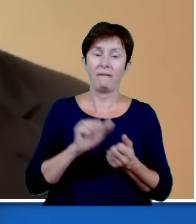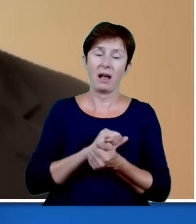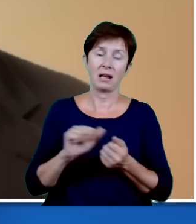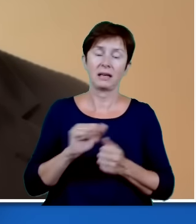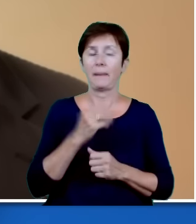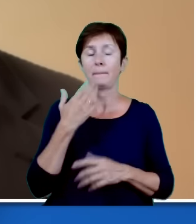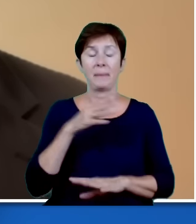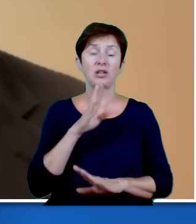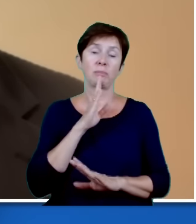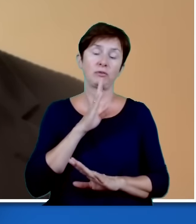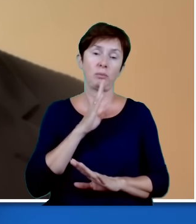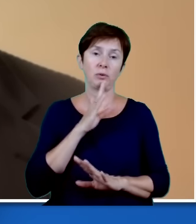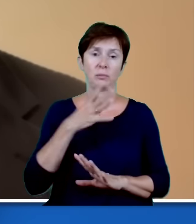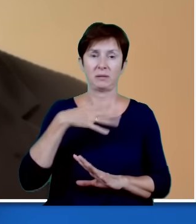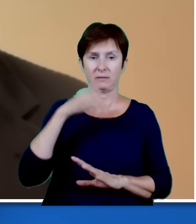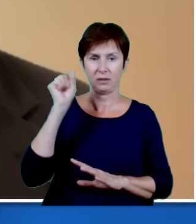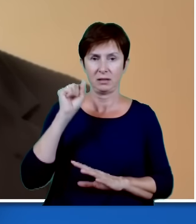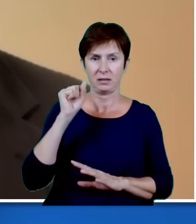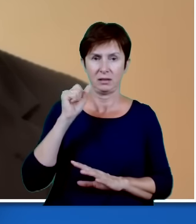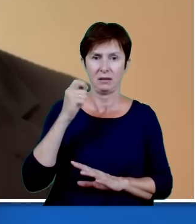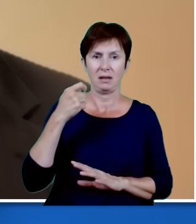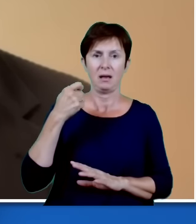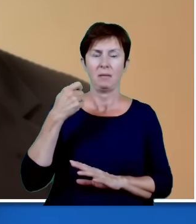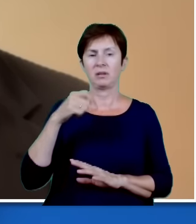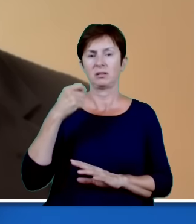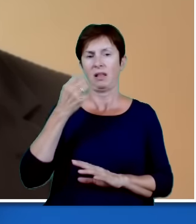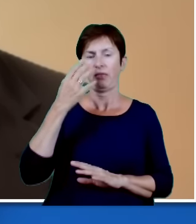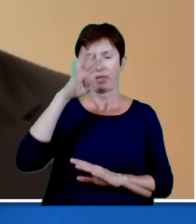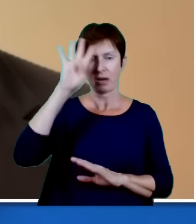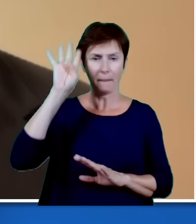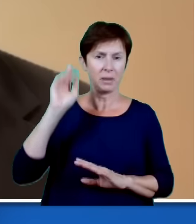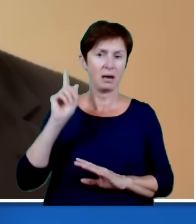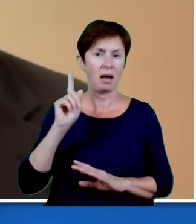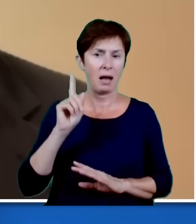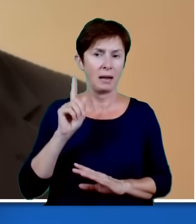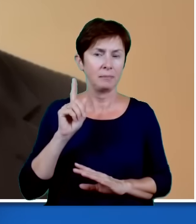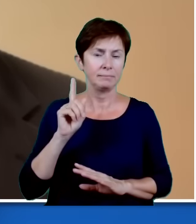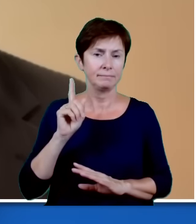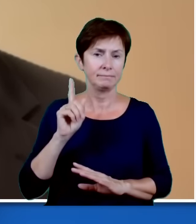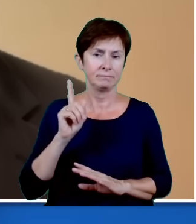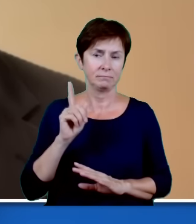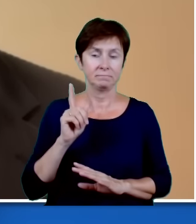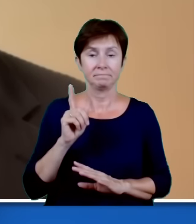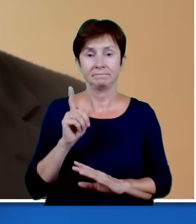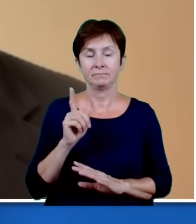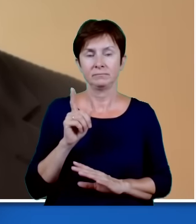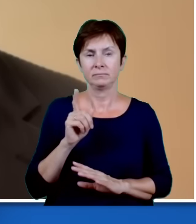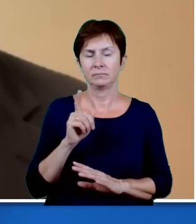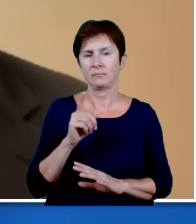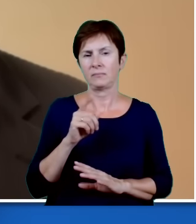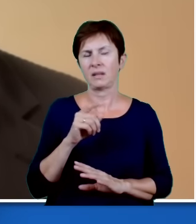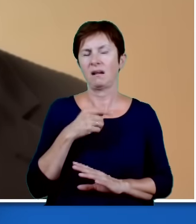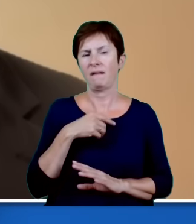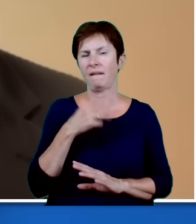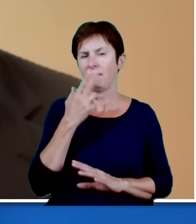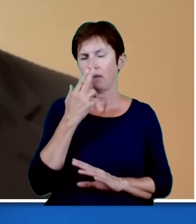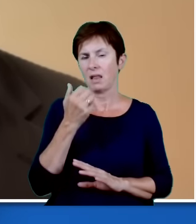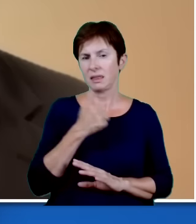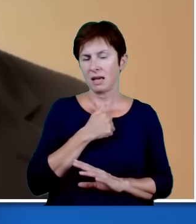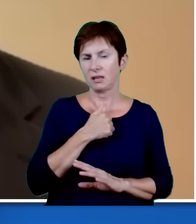prawdopodobne zwycięstwo pana prezydenta Donalda trumpa to tutaj nie sposób też nie zauważyć bardzo